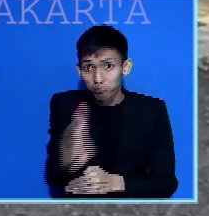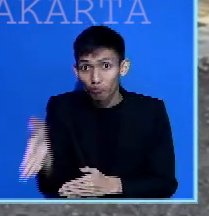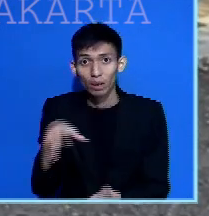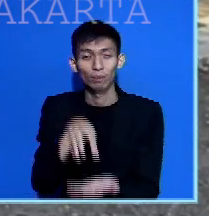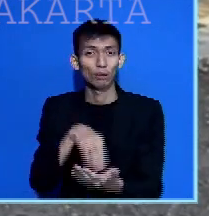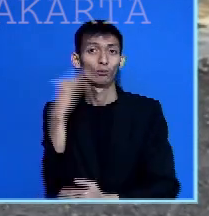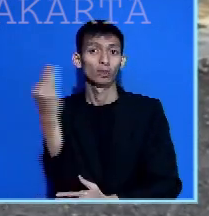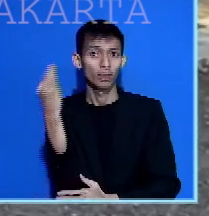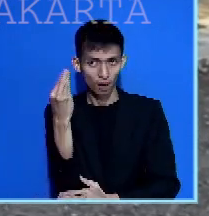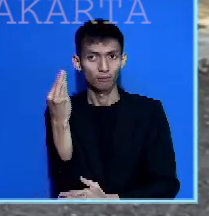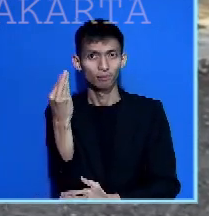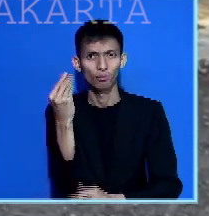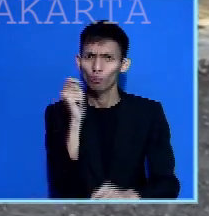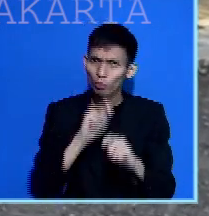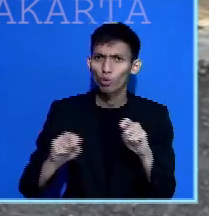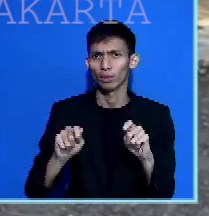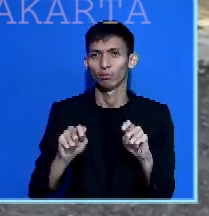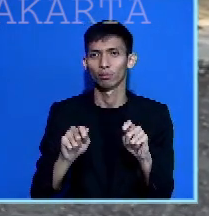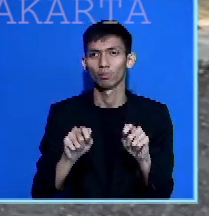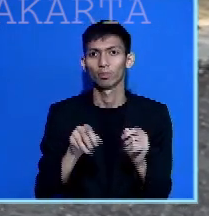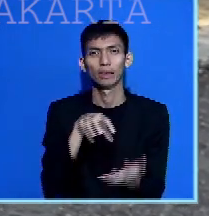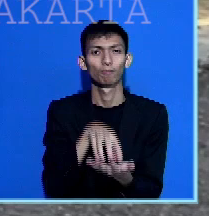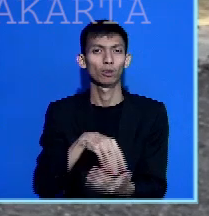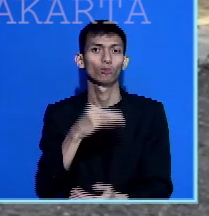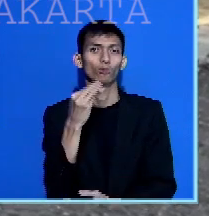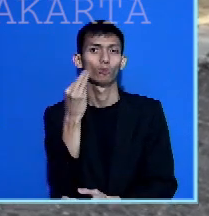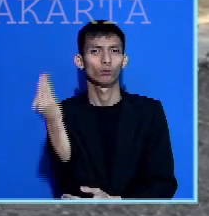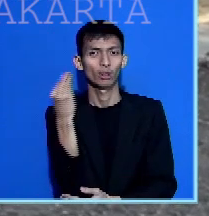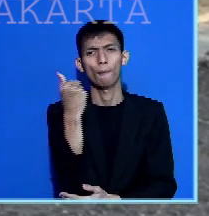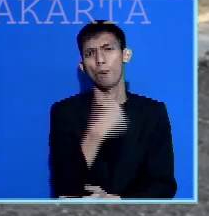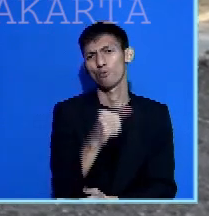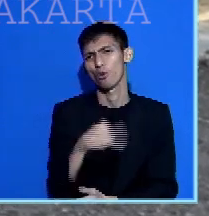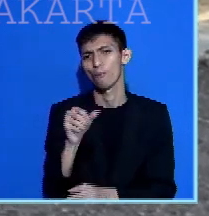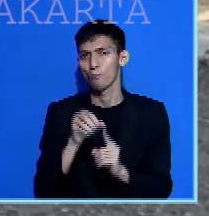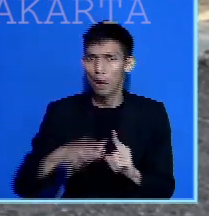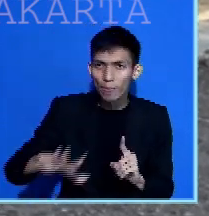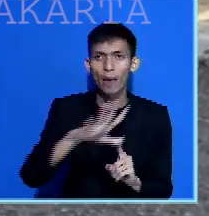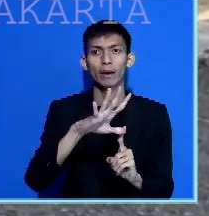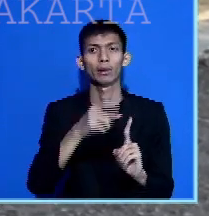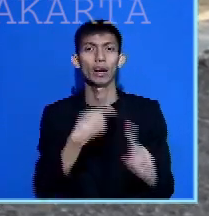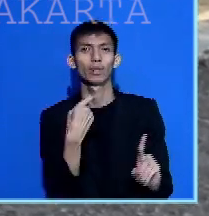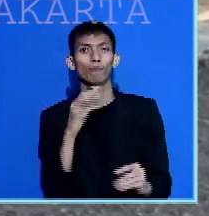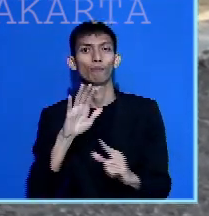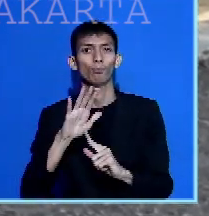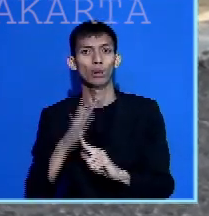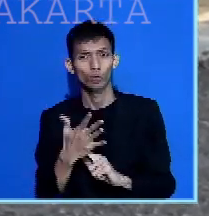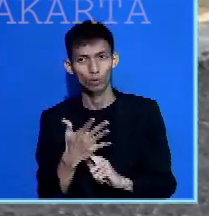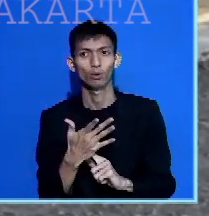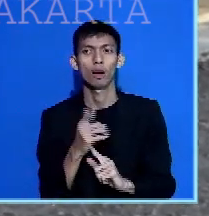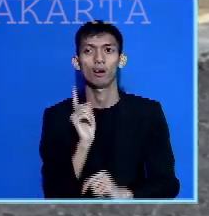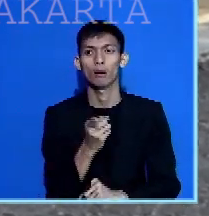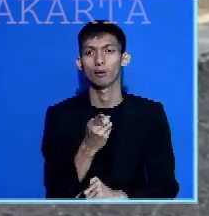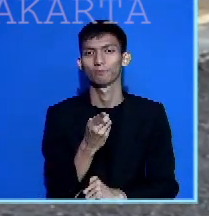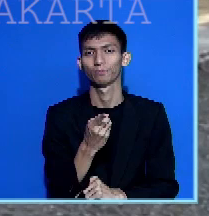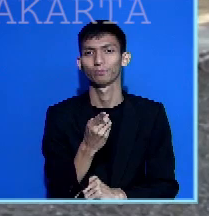wisata pantai. Tapi memang pengaruhnya signifikan, terutama untuk daerah barat itu, waktu Bukit Paralayang itu dengan adanya